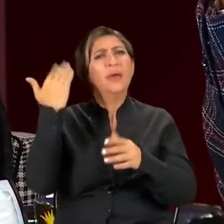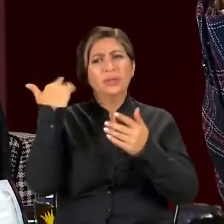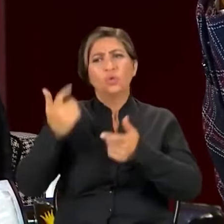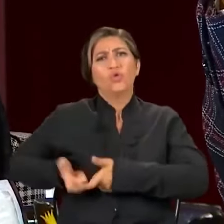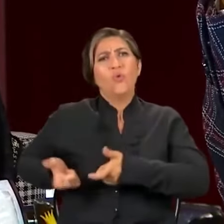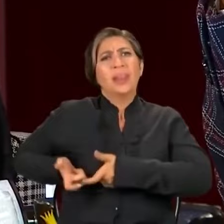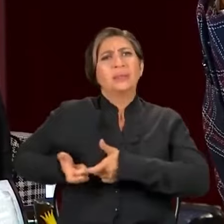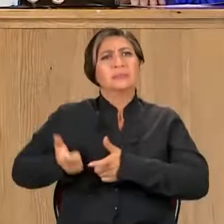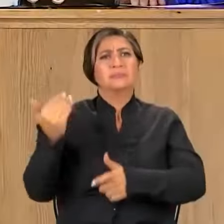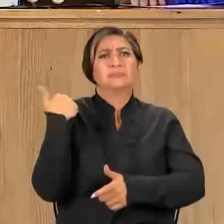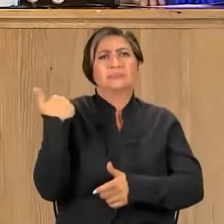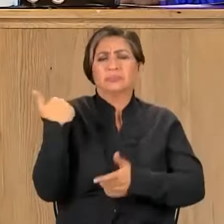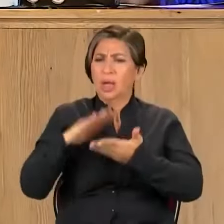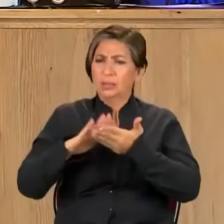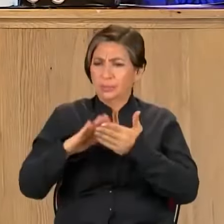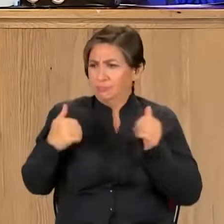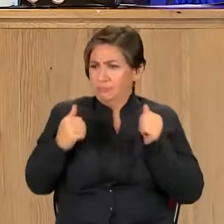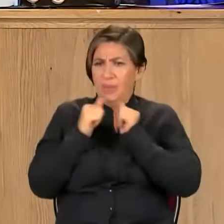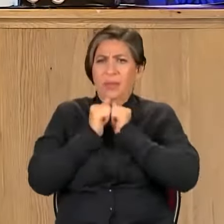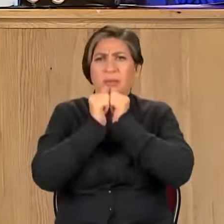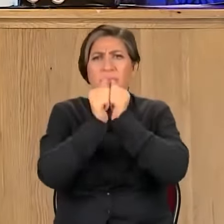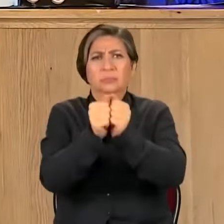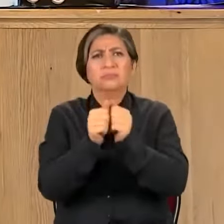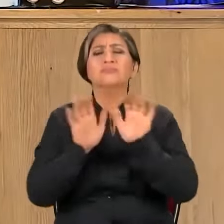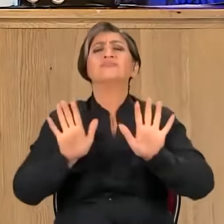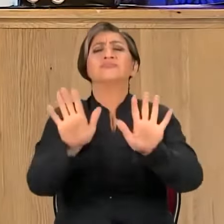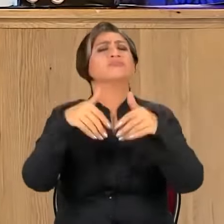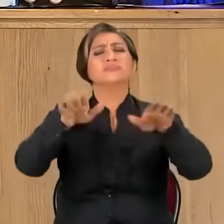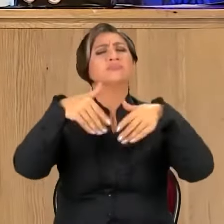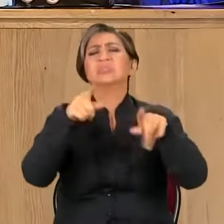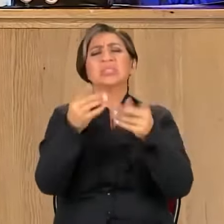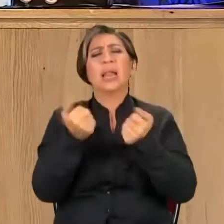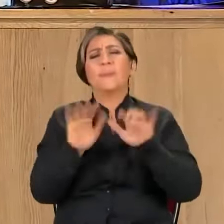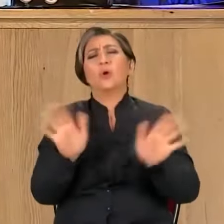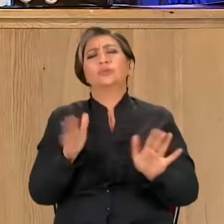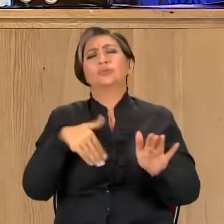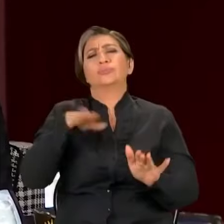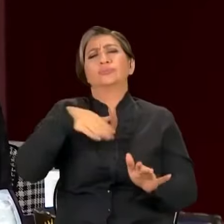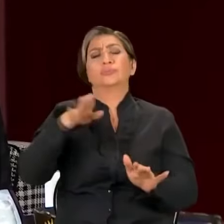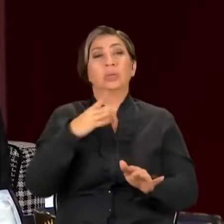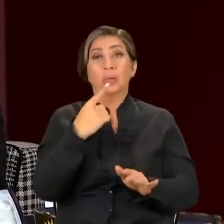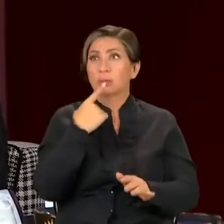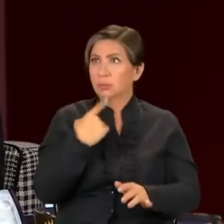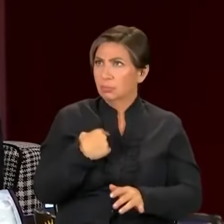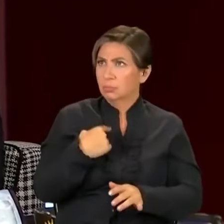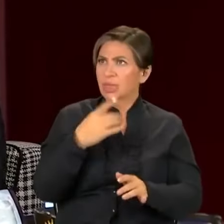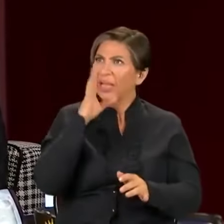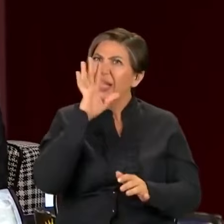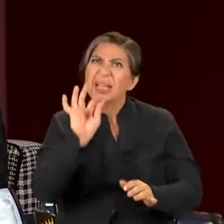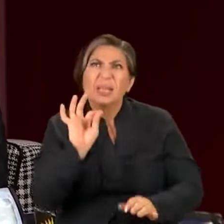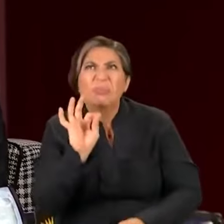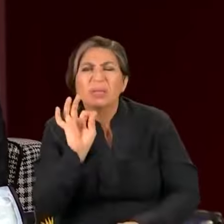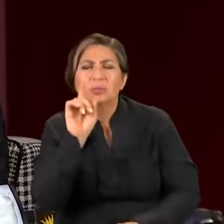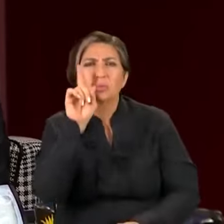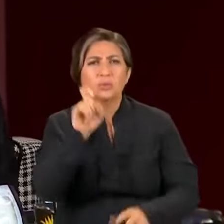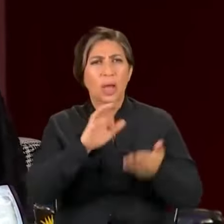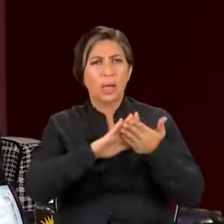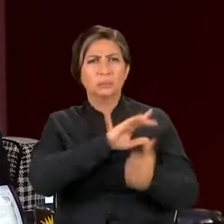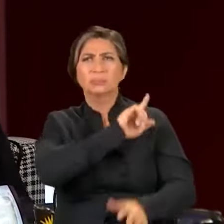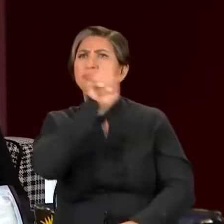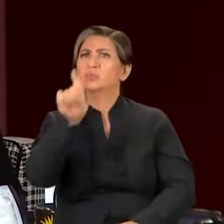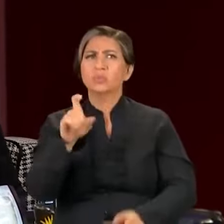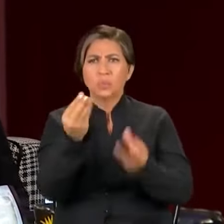görevlileri tarafından işte arkadaşlarım da yanında sizi alamıyoruz dediklerinde kimi alamıyorsunuz diye sordu arkadaşımın